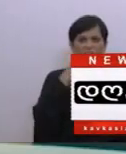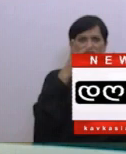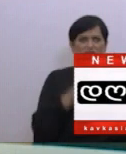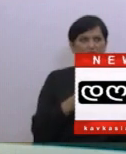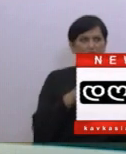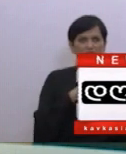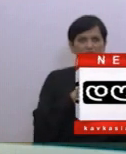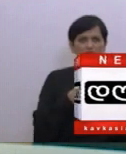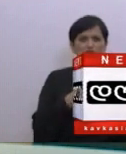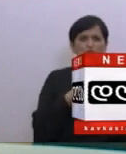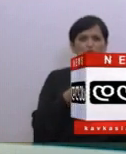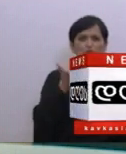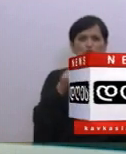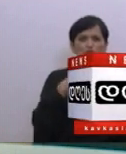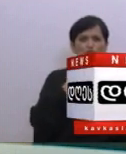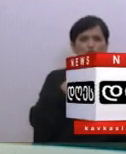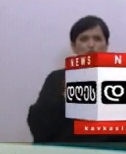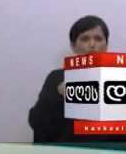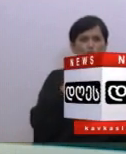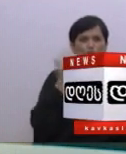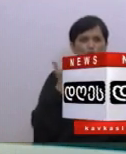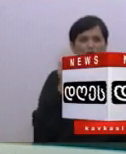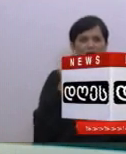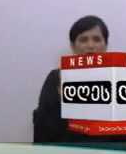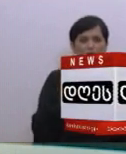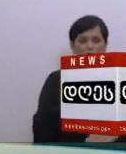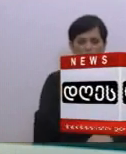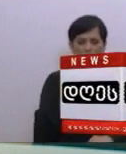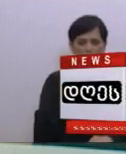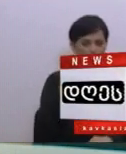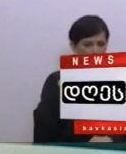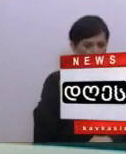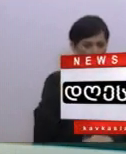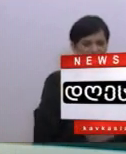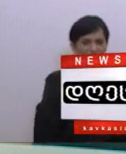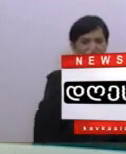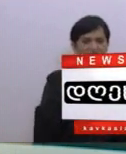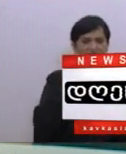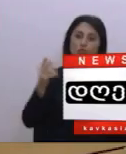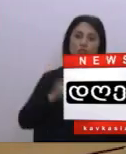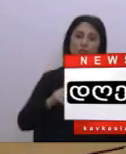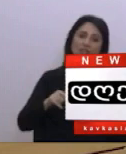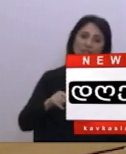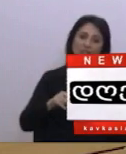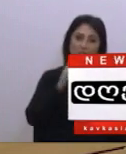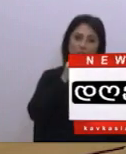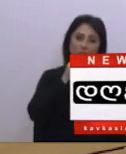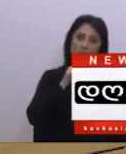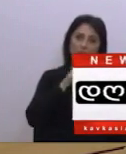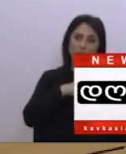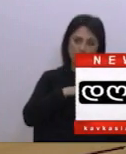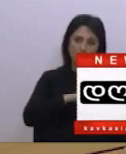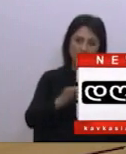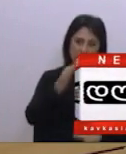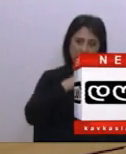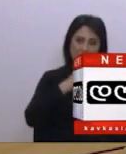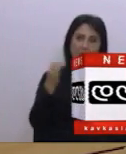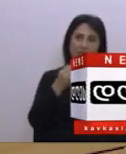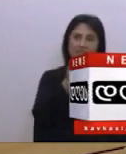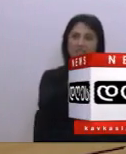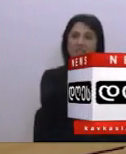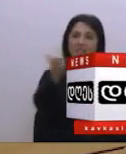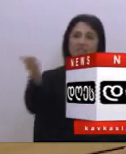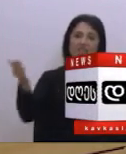და იმის მორალიც კი არ ყოფნით, რომ ელემენტარულად გაჩუმდეთ და მოისმინოთ ის კითხვები სად არის. Ai gurtsvelat მაინტერესებს